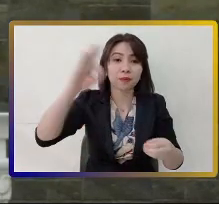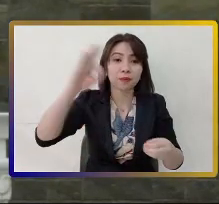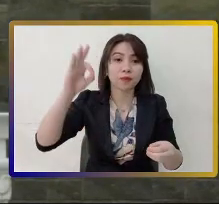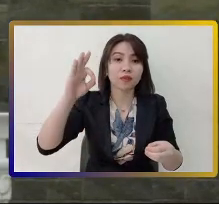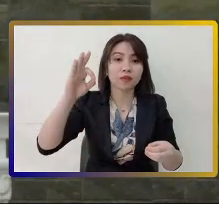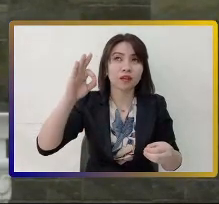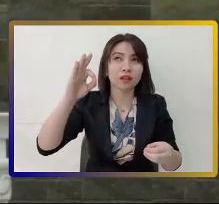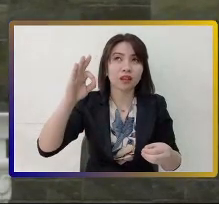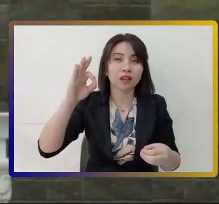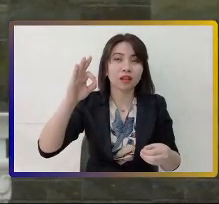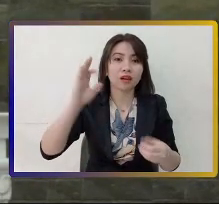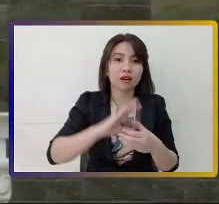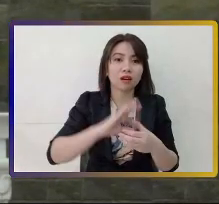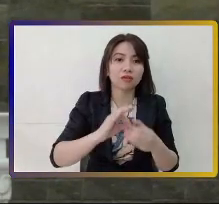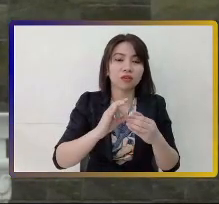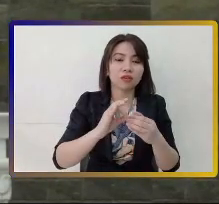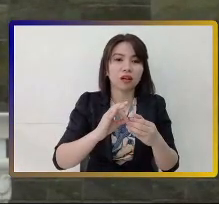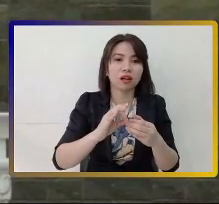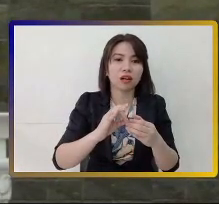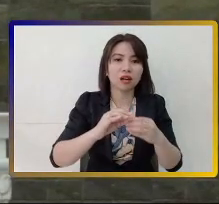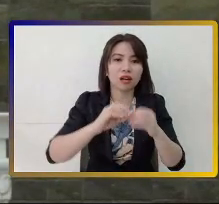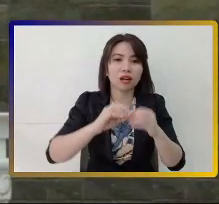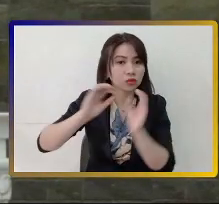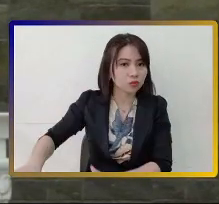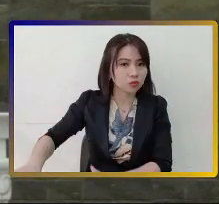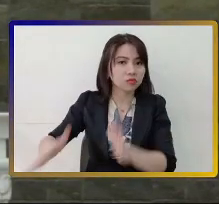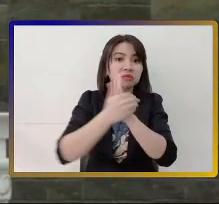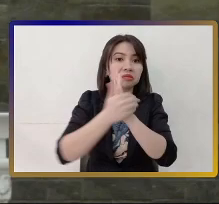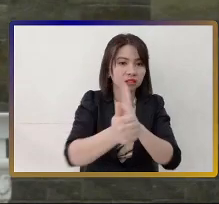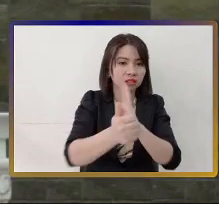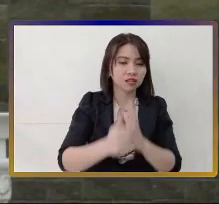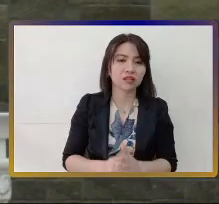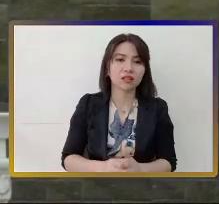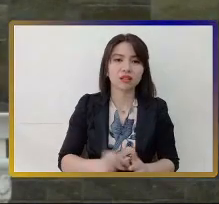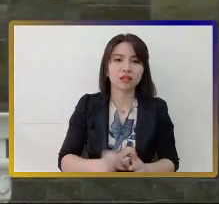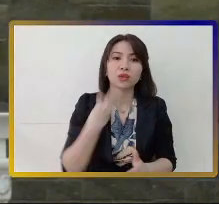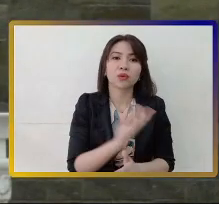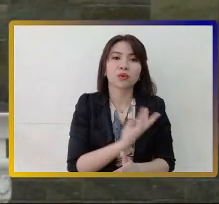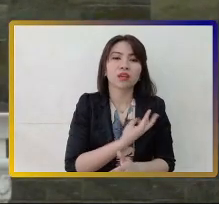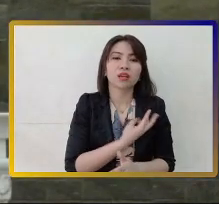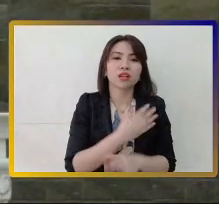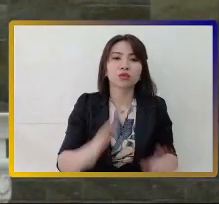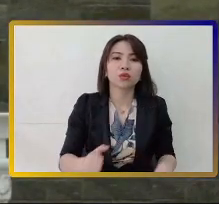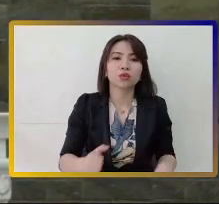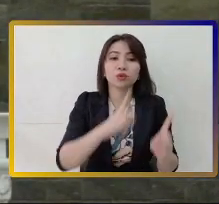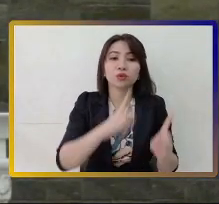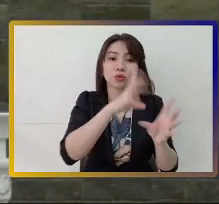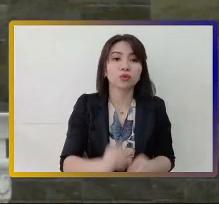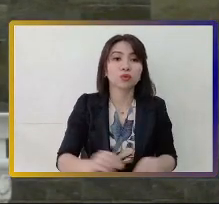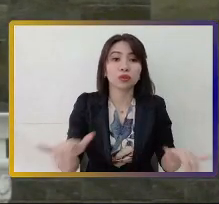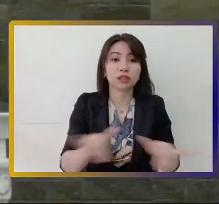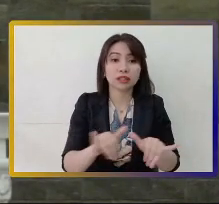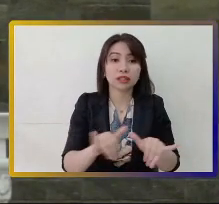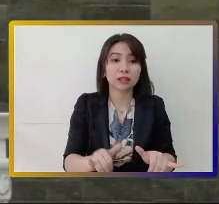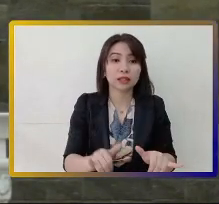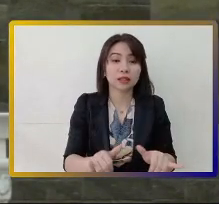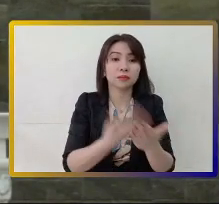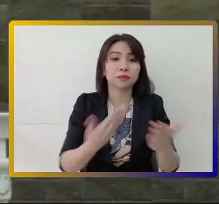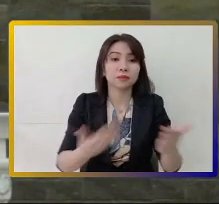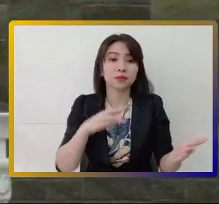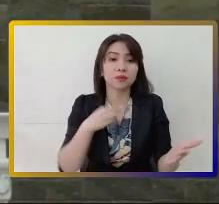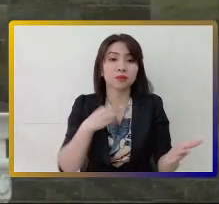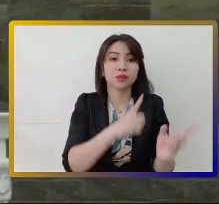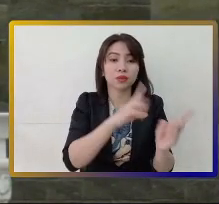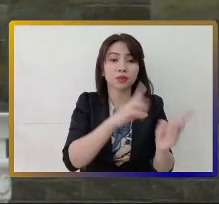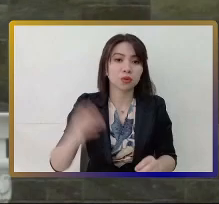enabling spirit. You see, this is able po tayo. Now, do you have something I'm talking about? Now, remember the time that you can